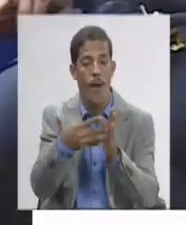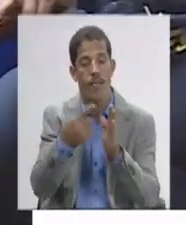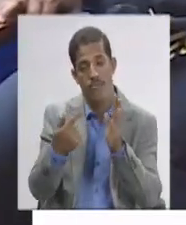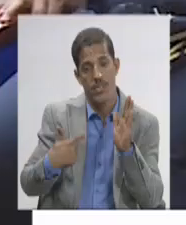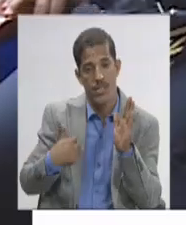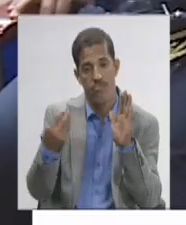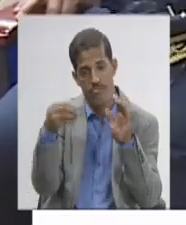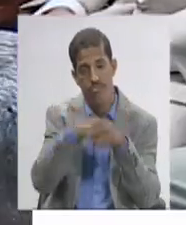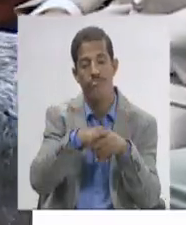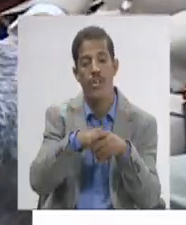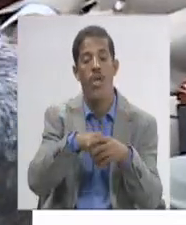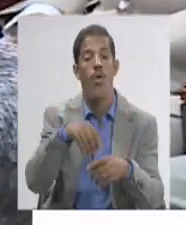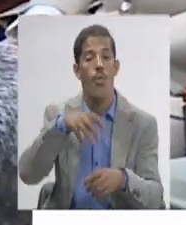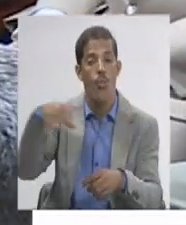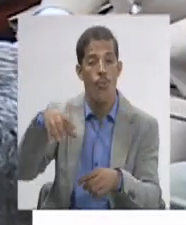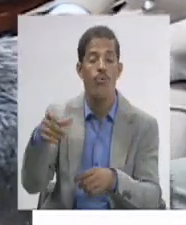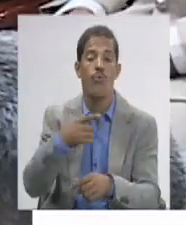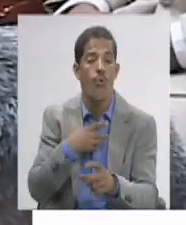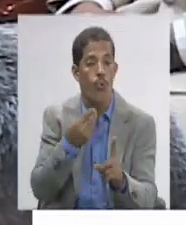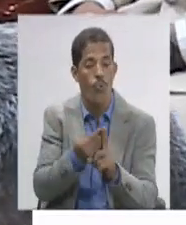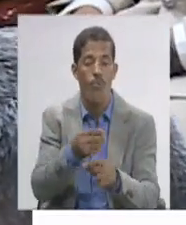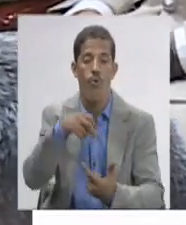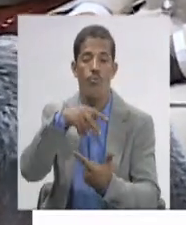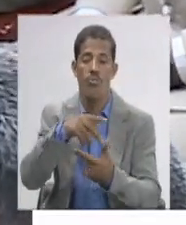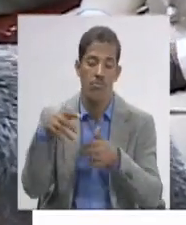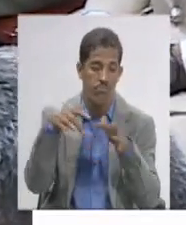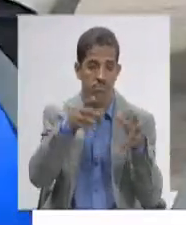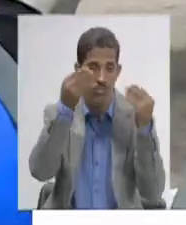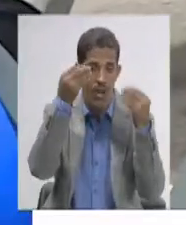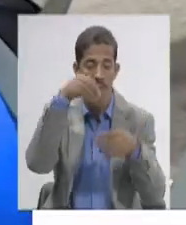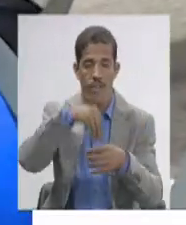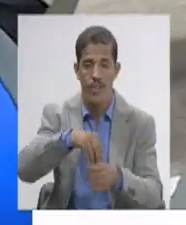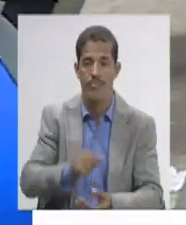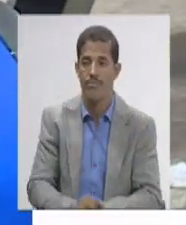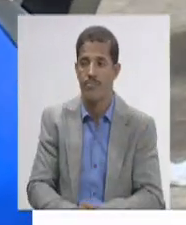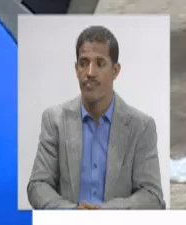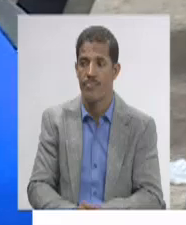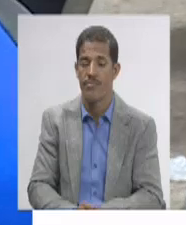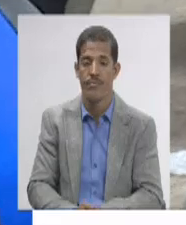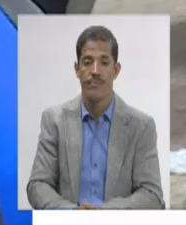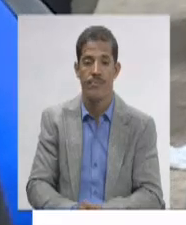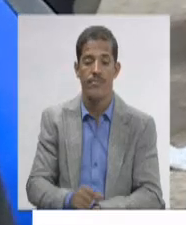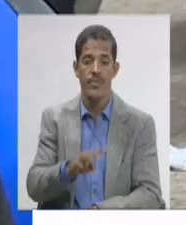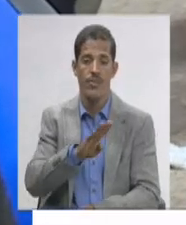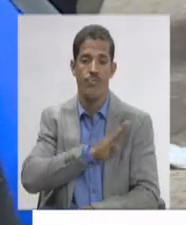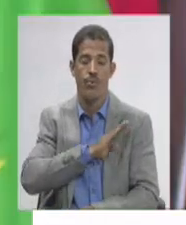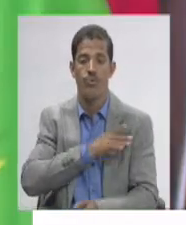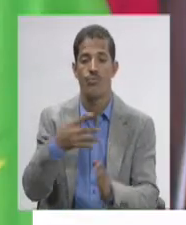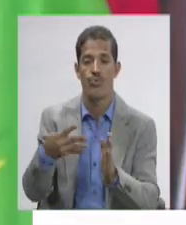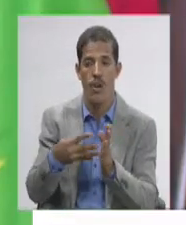الثقه التي تمنحها تلك الدول لبلادنا وجيشنا الوطني لقد ب الكليه الوطنيه للقياده